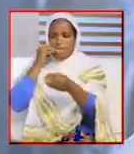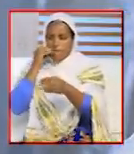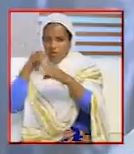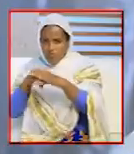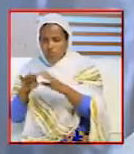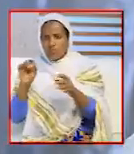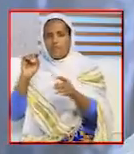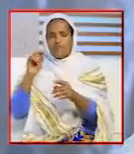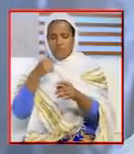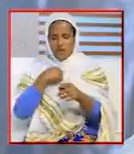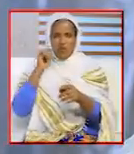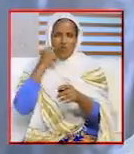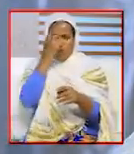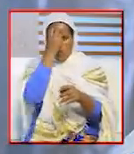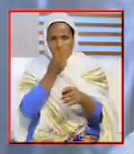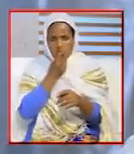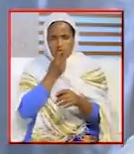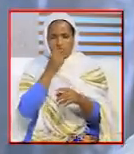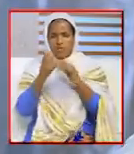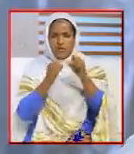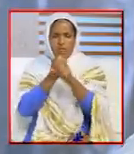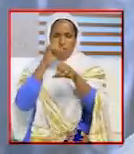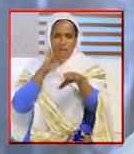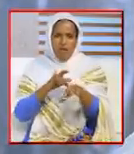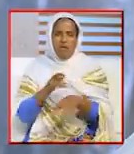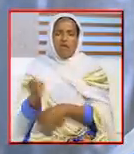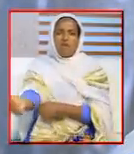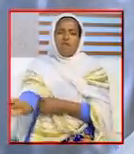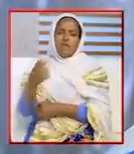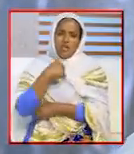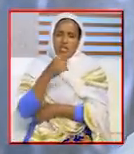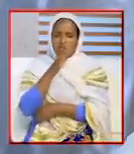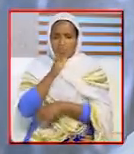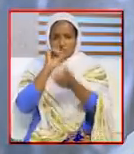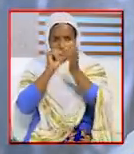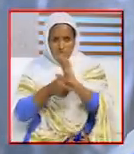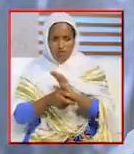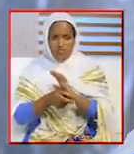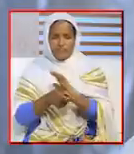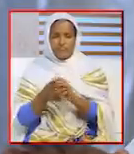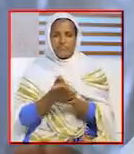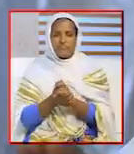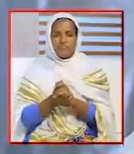በቤት ውስጥ የኔ እንኳን ወላጆች በኔ ወላጆች እድሜ የኔ እናት ለምሳሌ